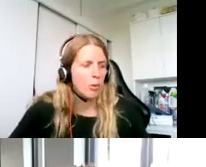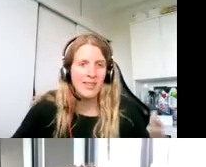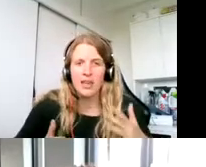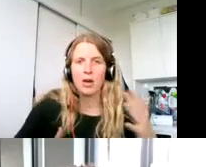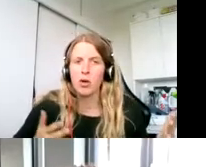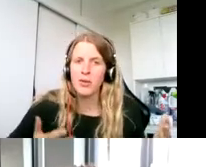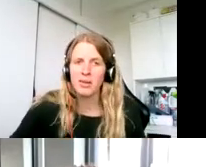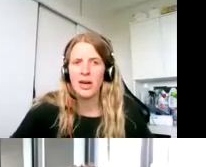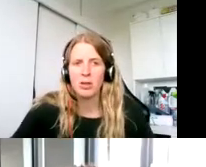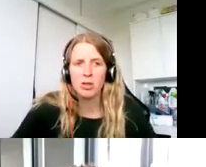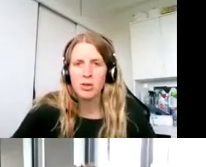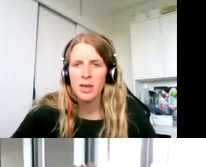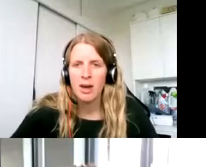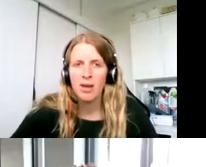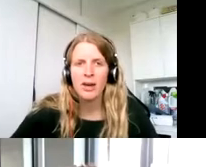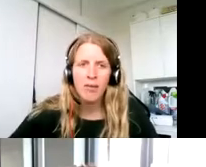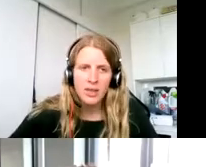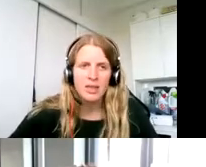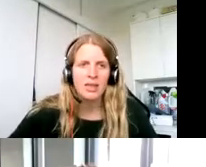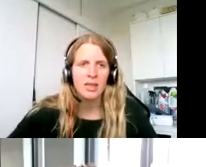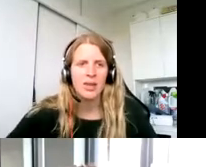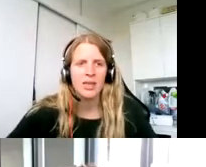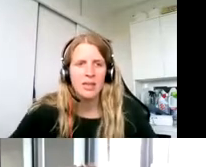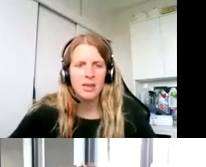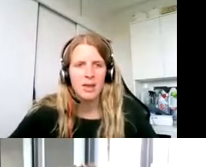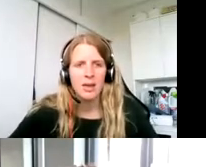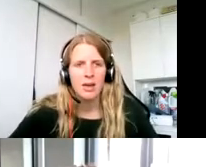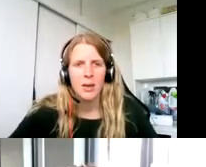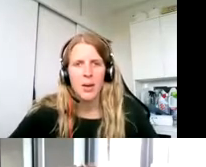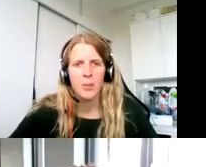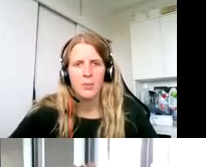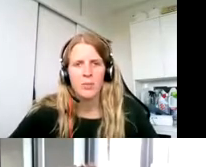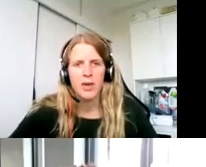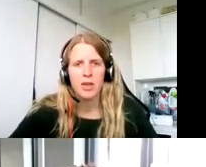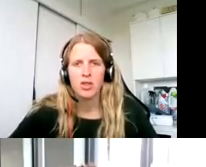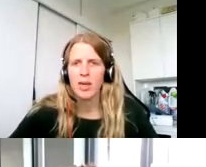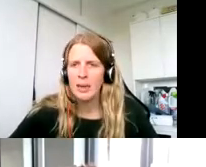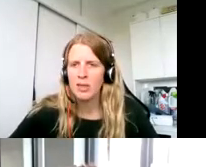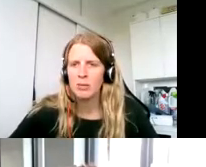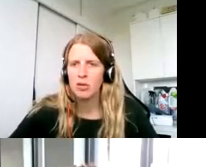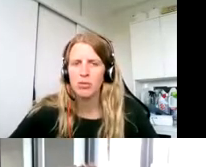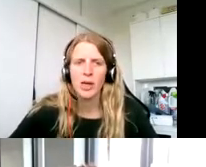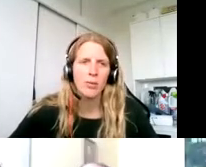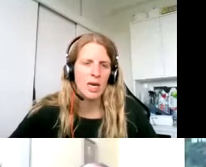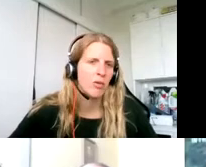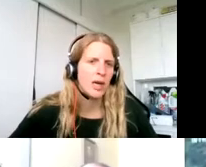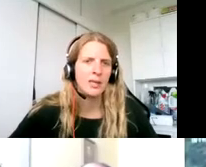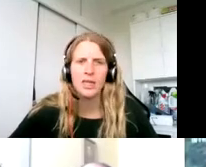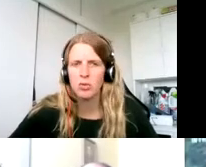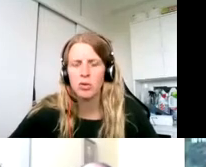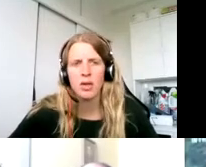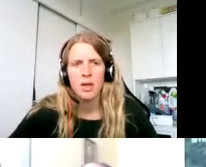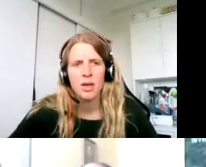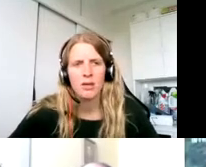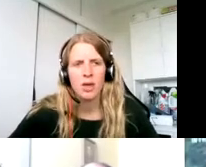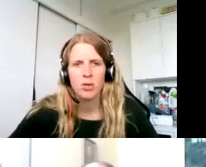willen weten en geloven dat de animatoren daar anders in staan dan kinderen. En het zou heel jammer zijn moest een volledige werking volledig